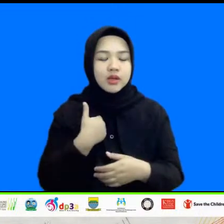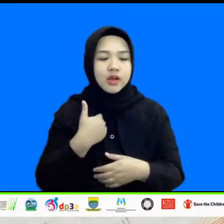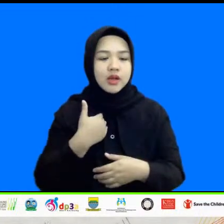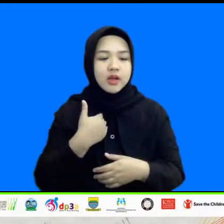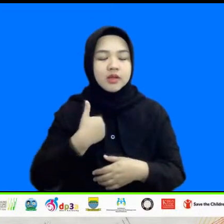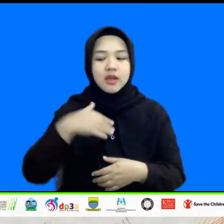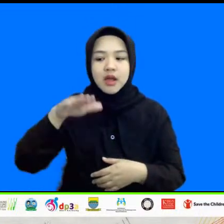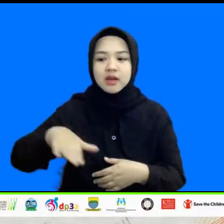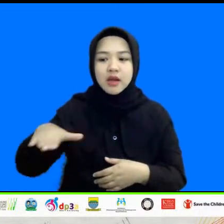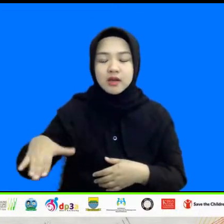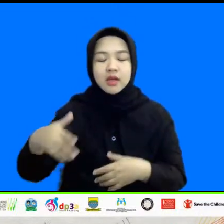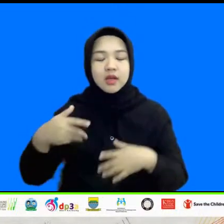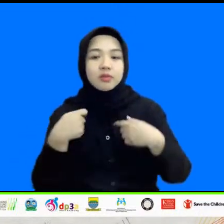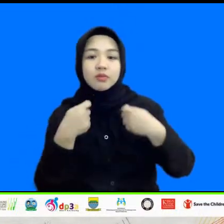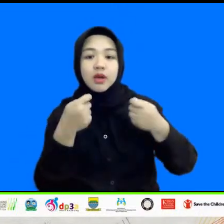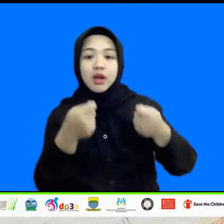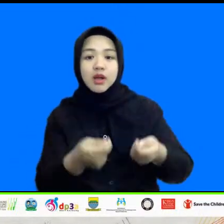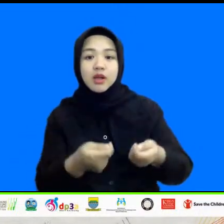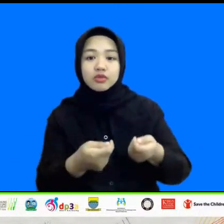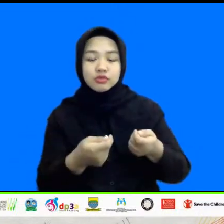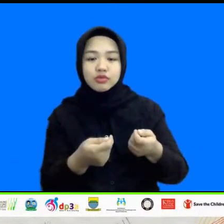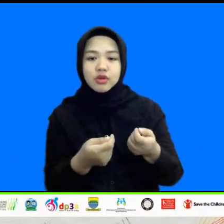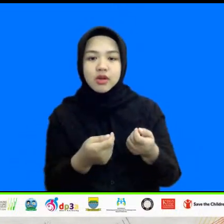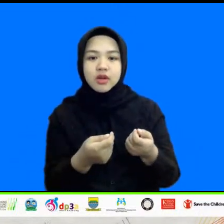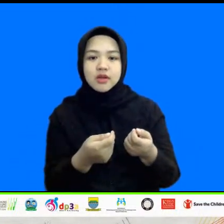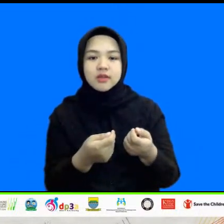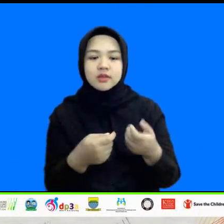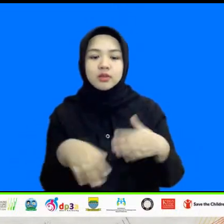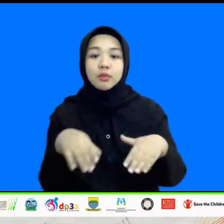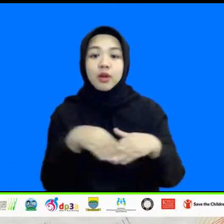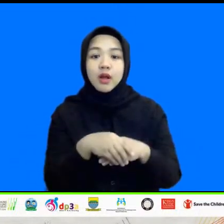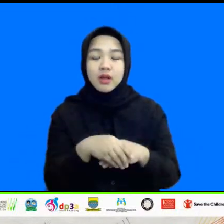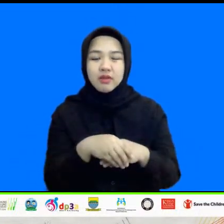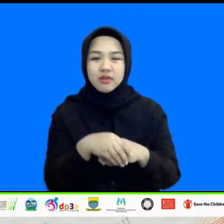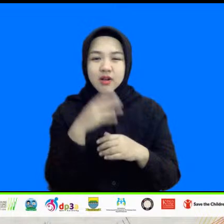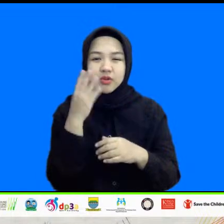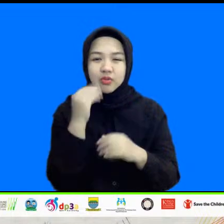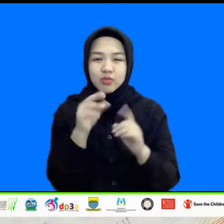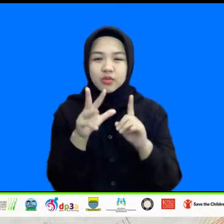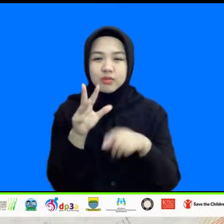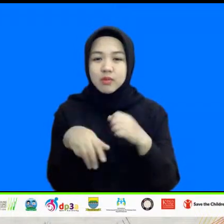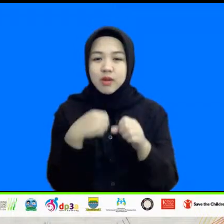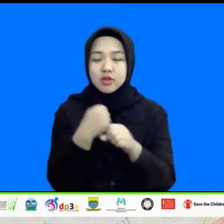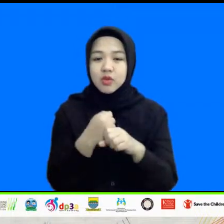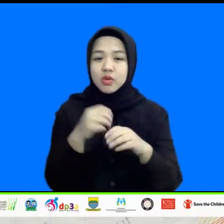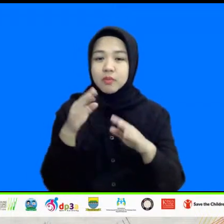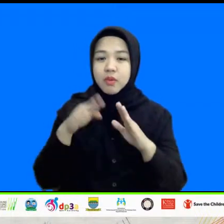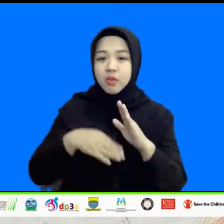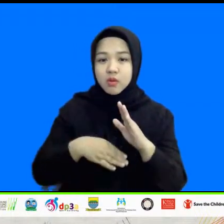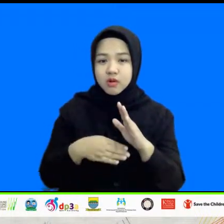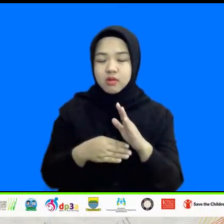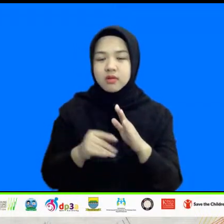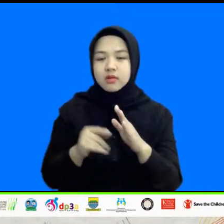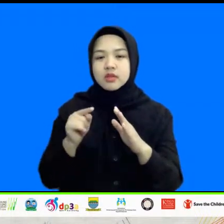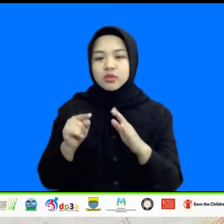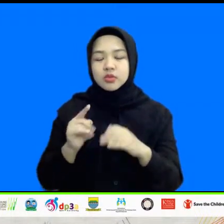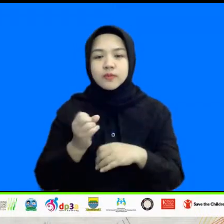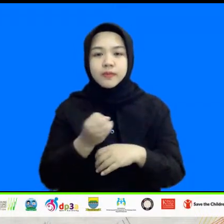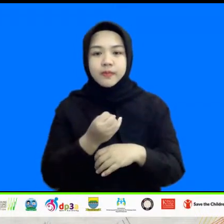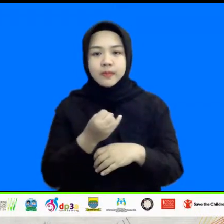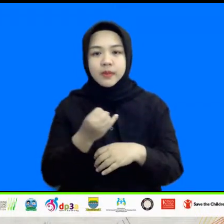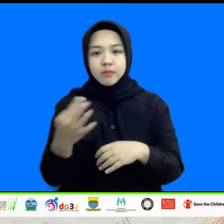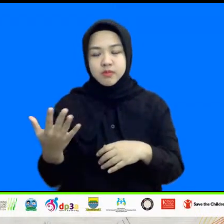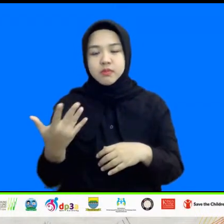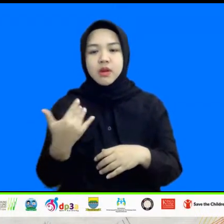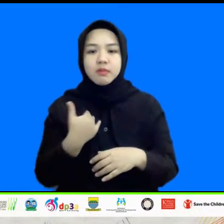yang mengajukan apa ya perkawinan di bawah usia 19 tahun itu beberapa